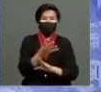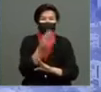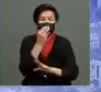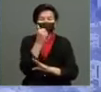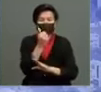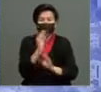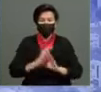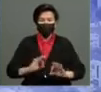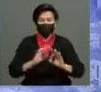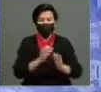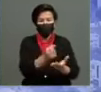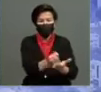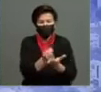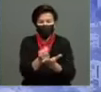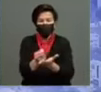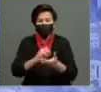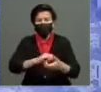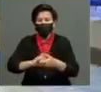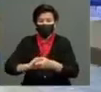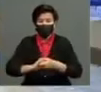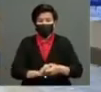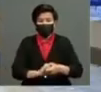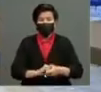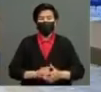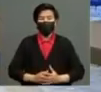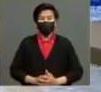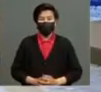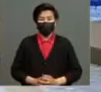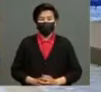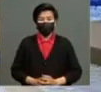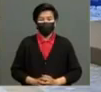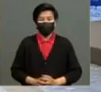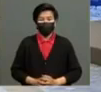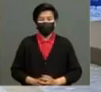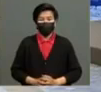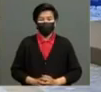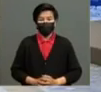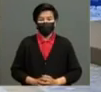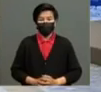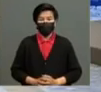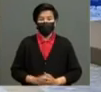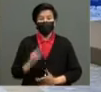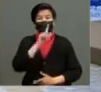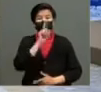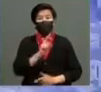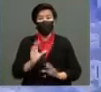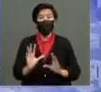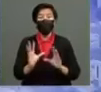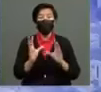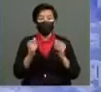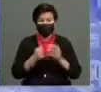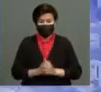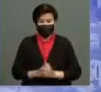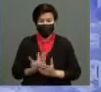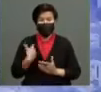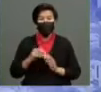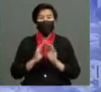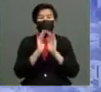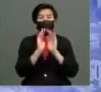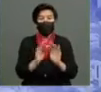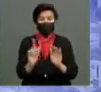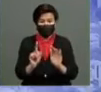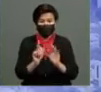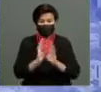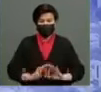อให้ทุกคนช่วยกันครับ ค่ะวันนี้หมดประเด็นของคำถามแล้วค่ะคุณหมอ ครับผมก็เยอะแล้วนะครับก็หลายเรื่องที่ต้องฝากกันไปที่ส